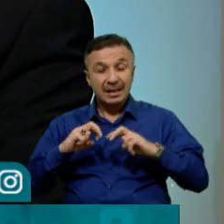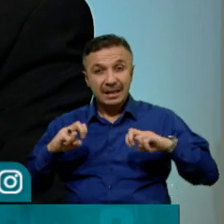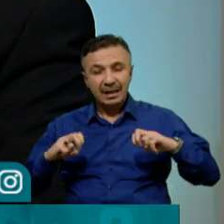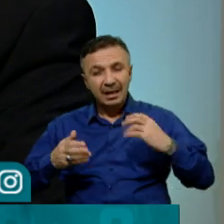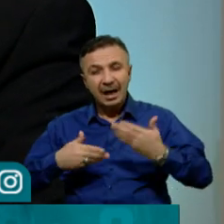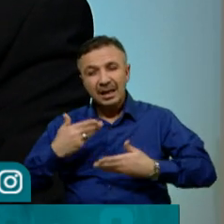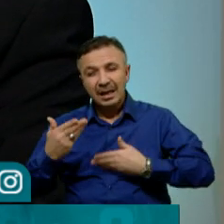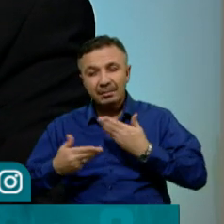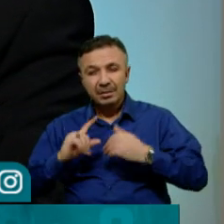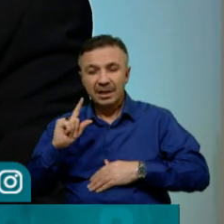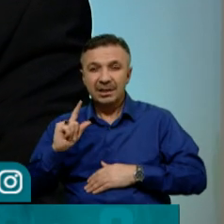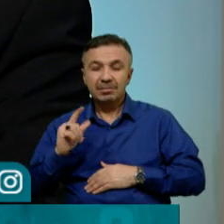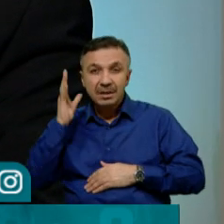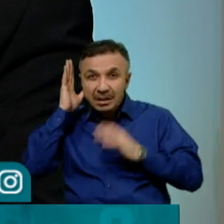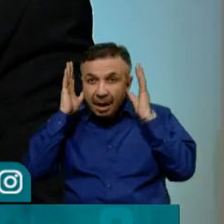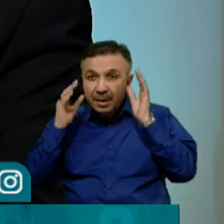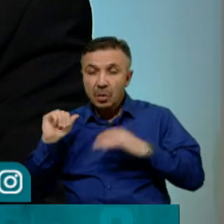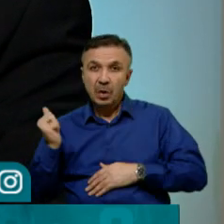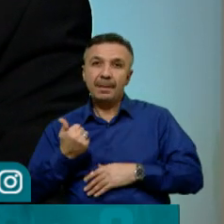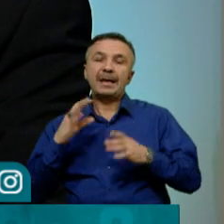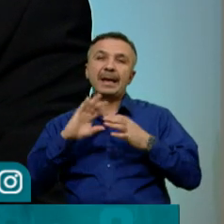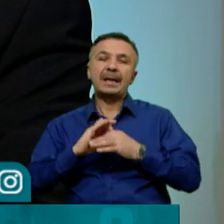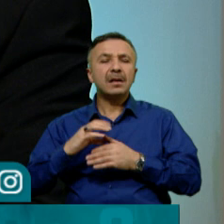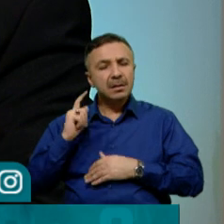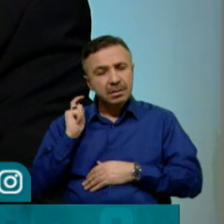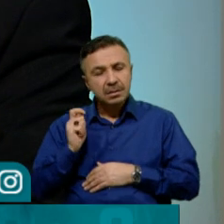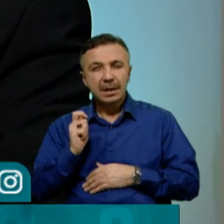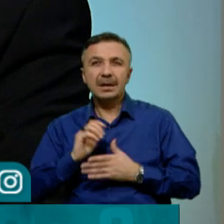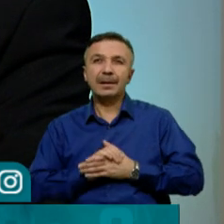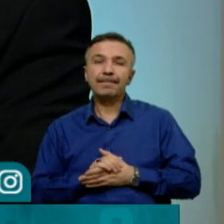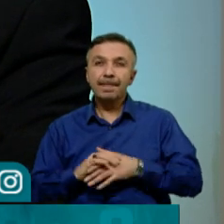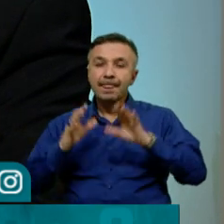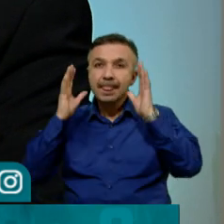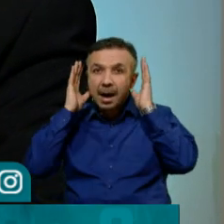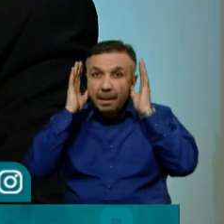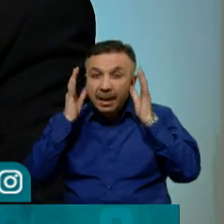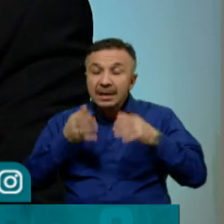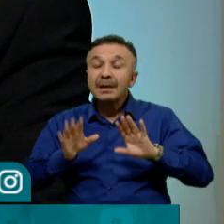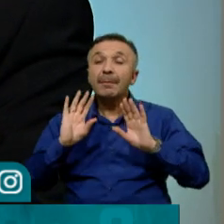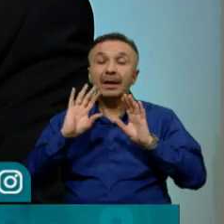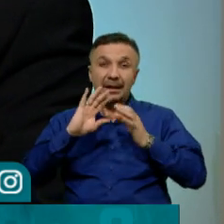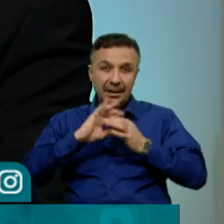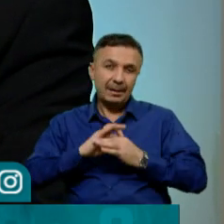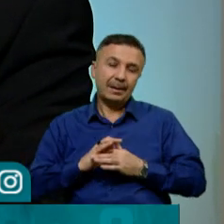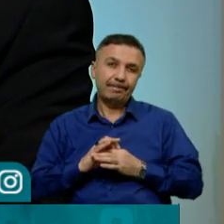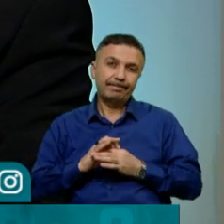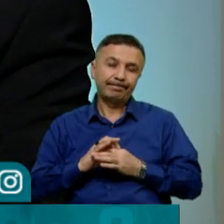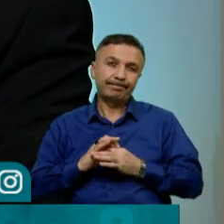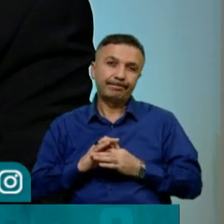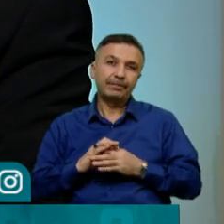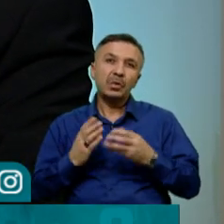namazın önemi ile alakalı Gerçekten namaz kılmam akla alakalı